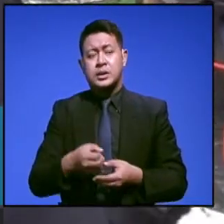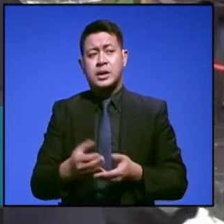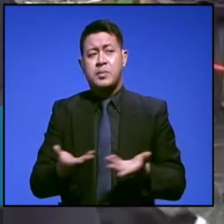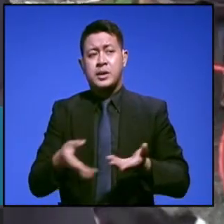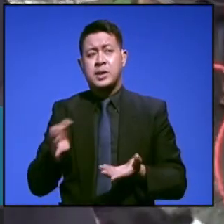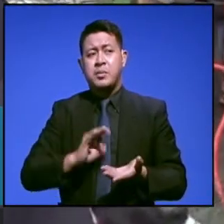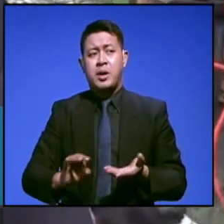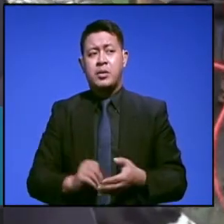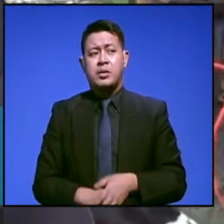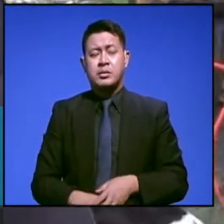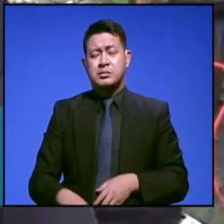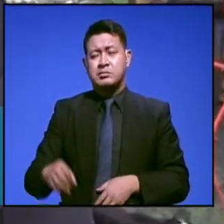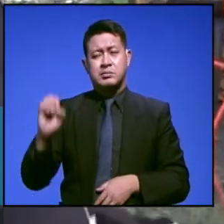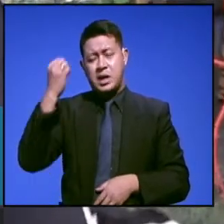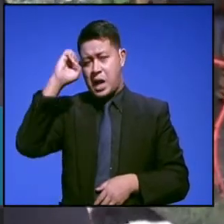Pak?